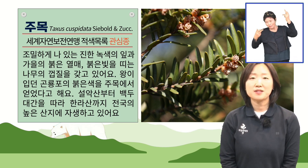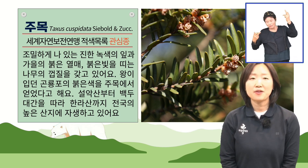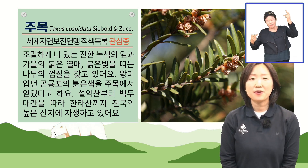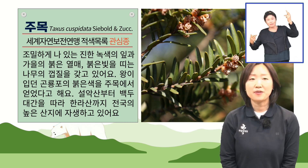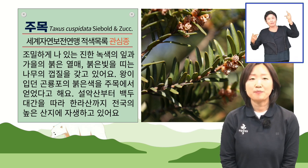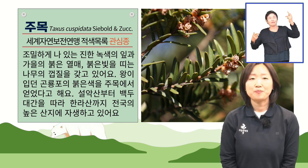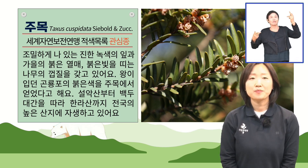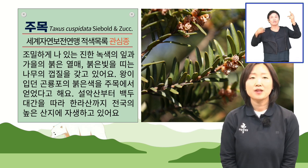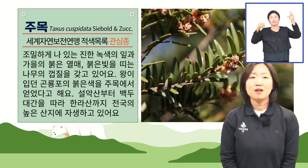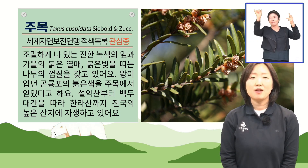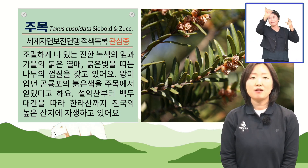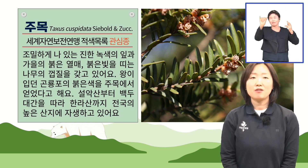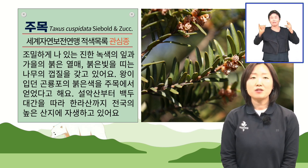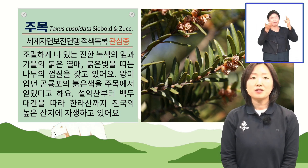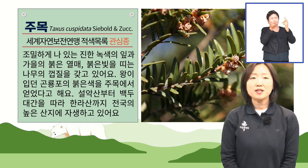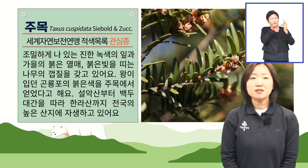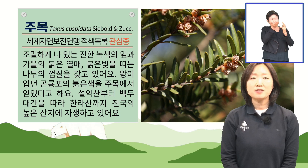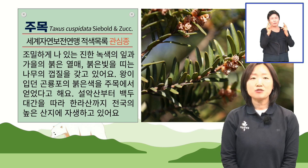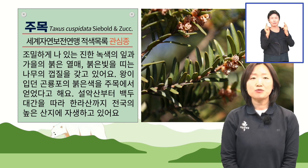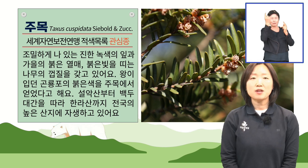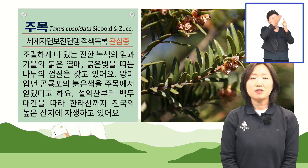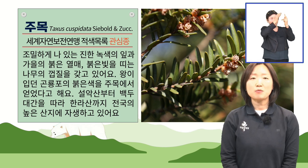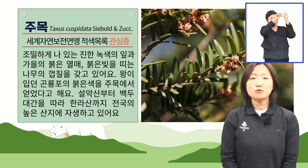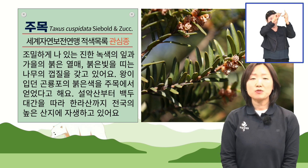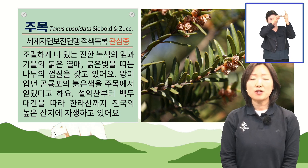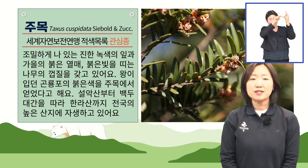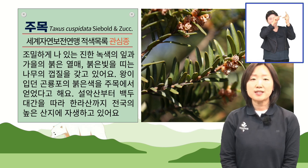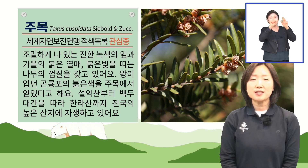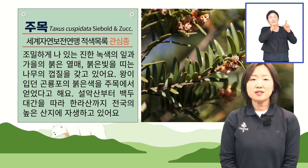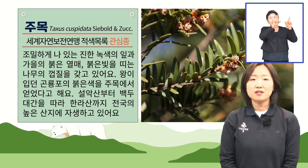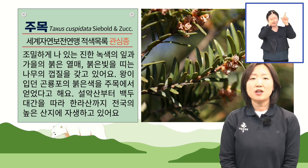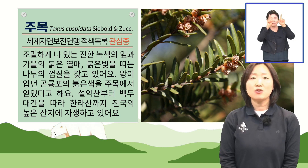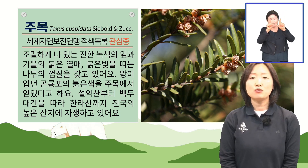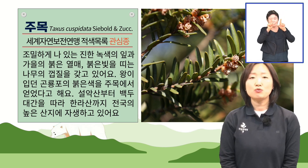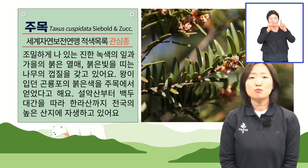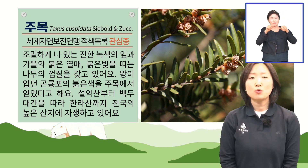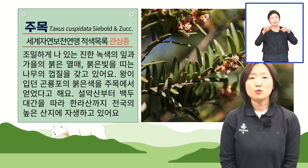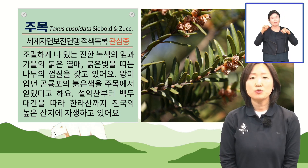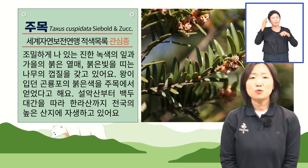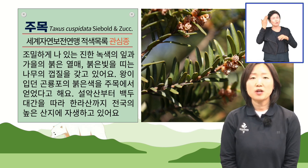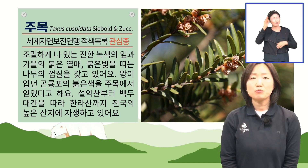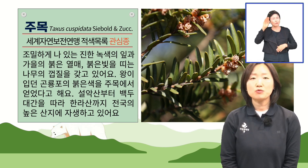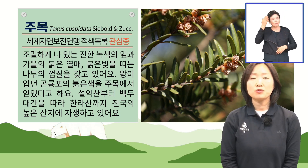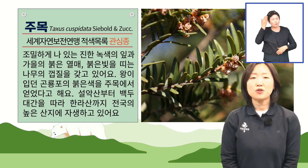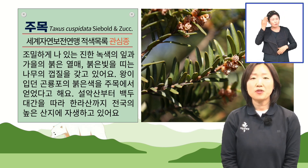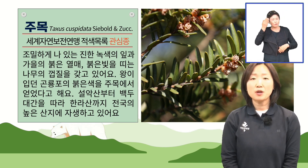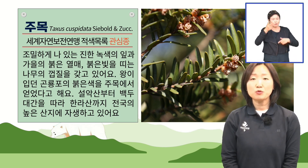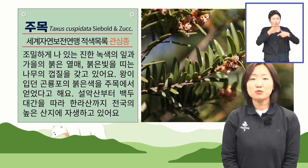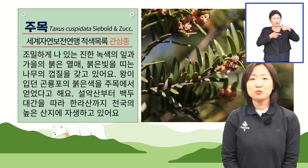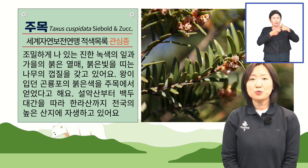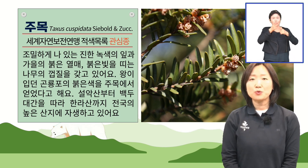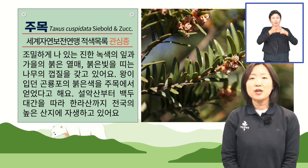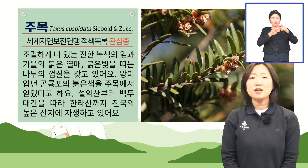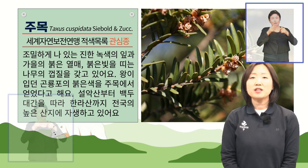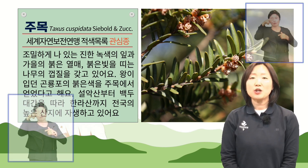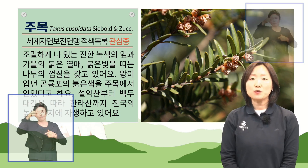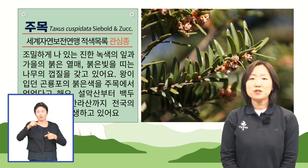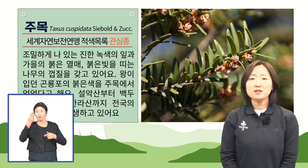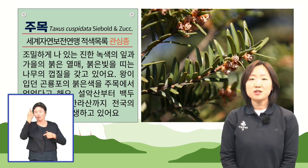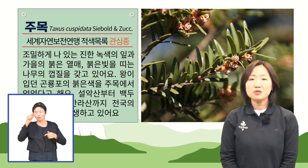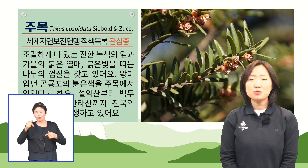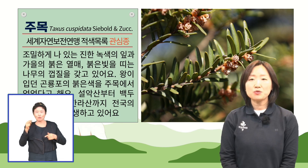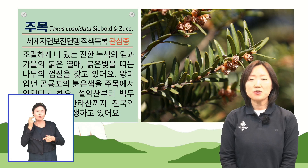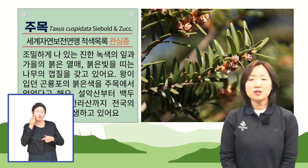자생하고 있어요. 그런데 최근 구상나무 등과 같이 주목, 소나무, 전나무 등도